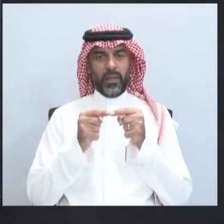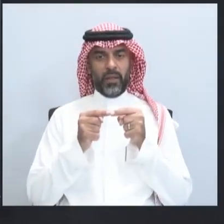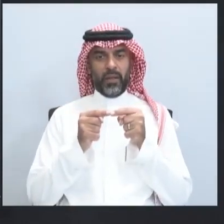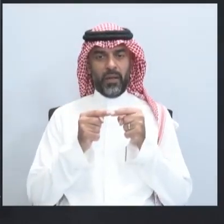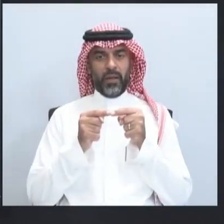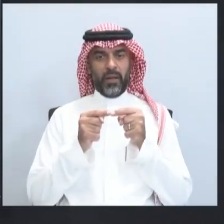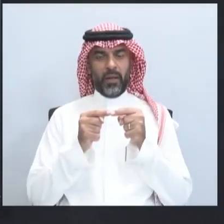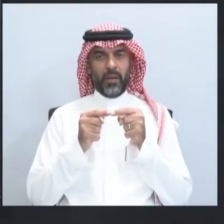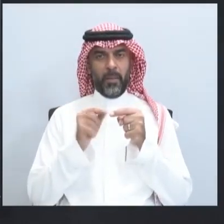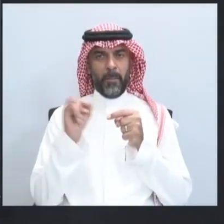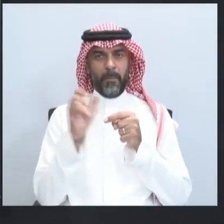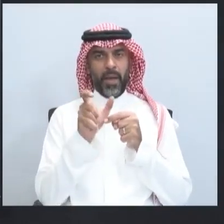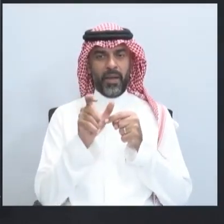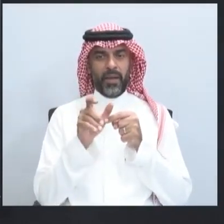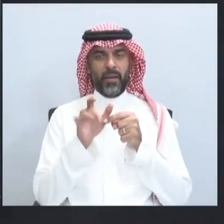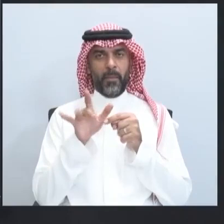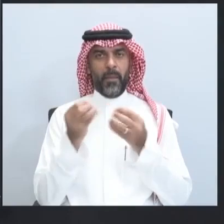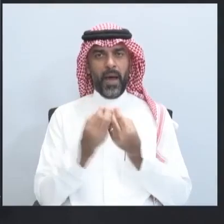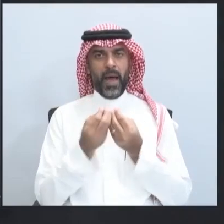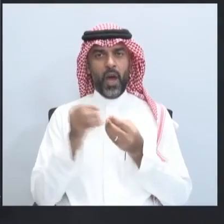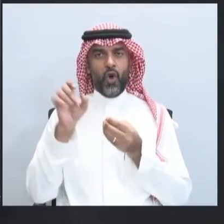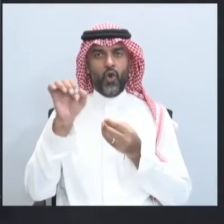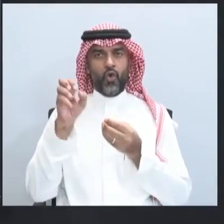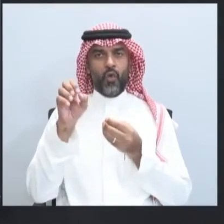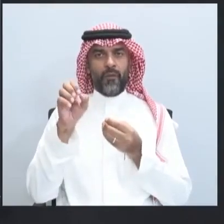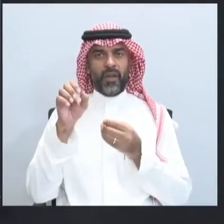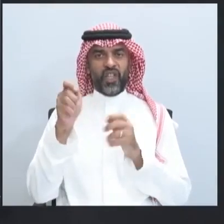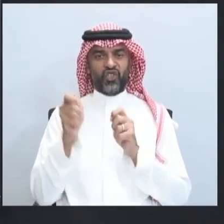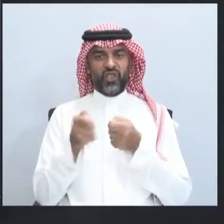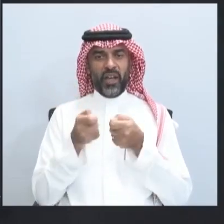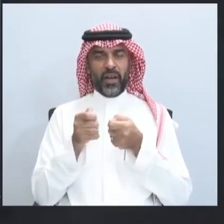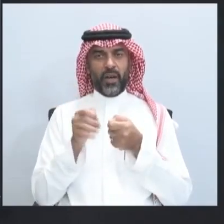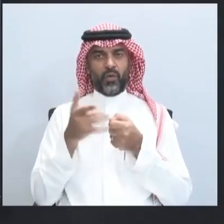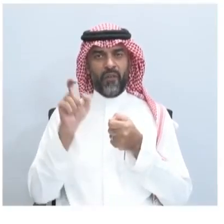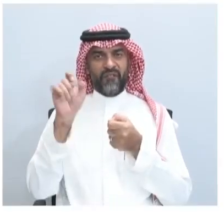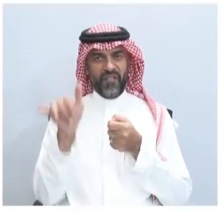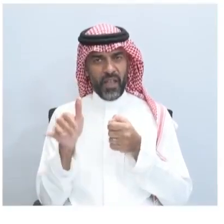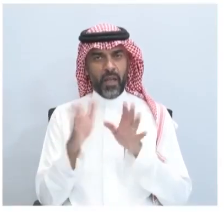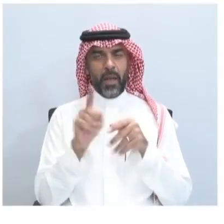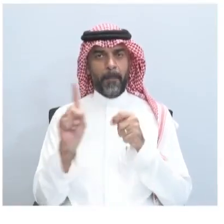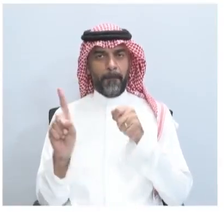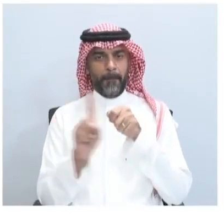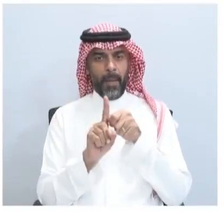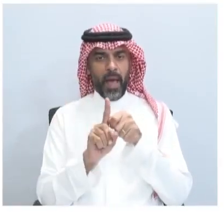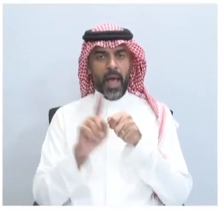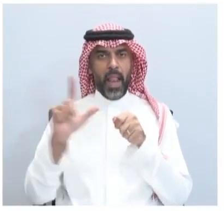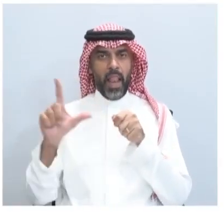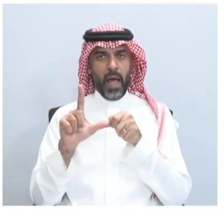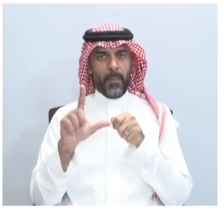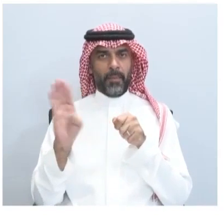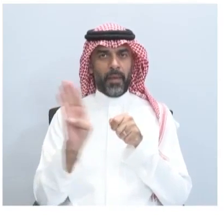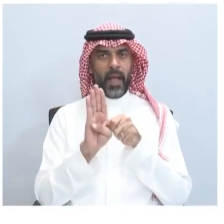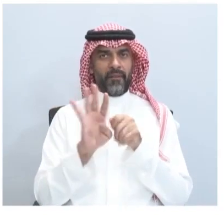الجر وهي في الباء اللام الكاف ناخذ